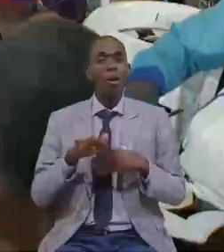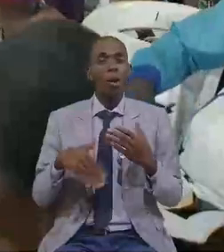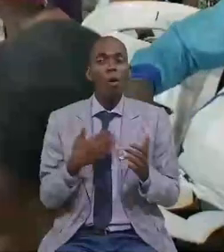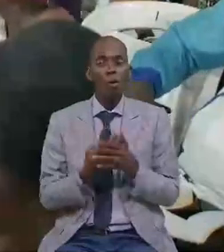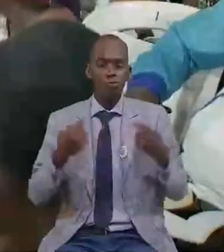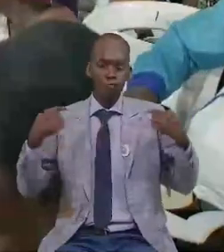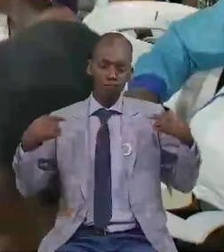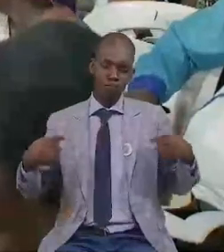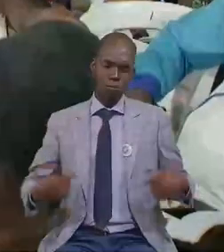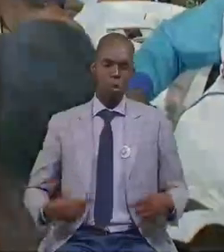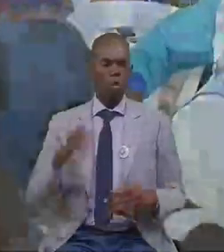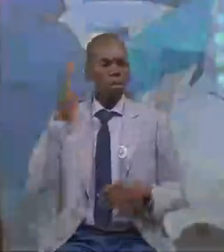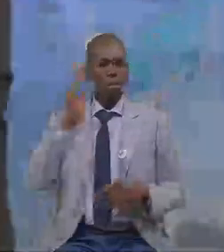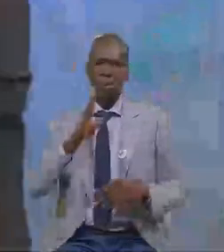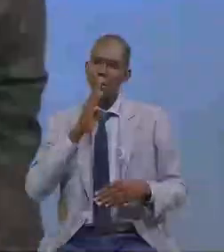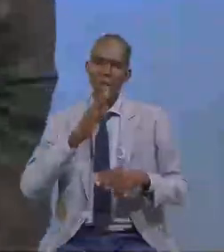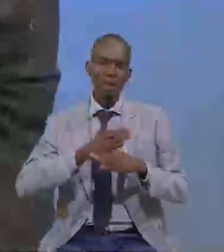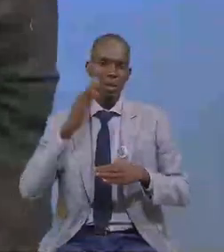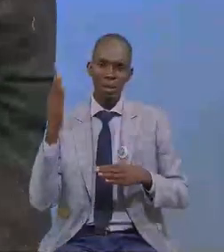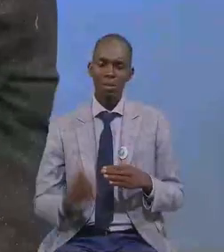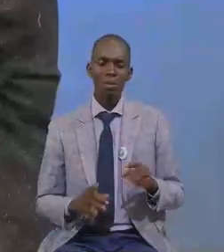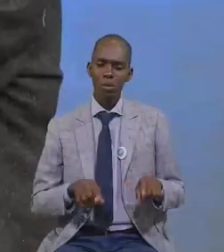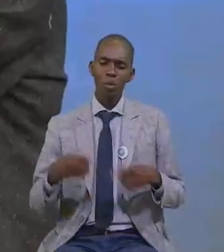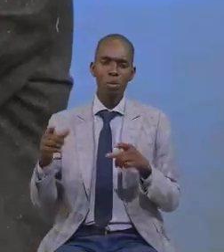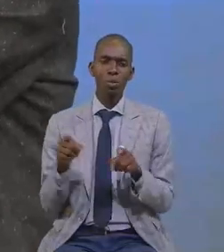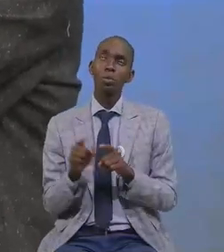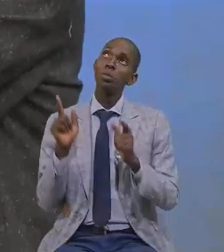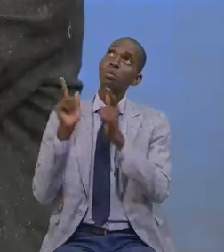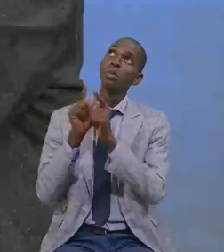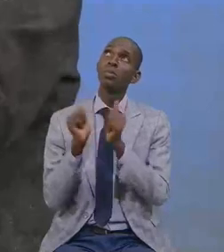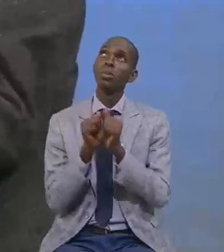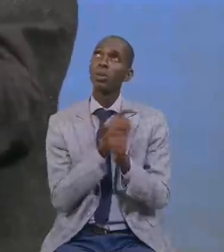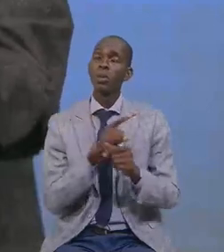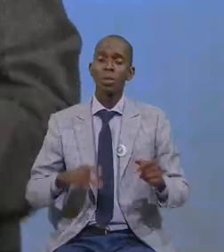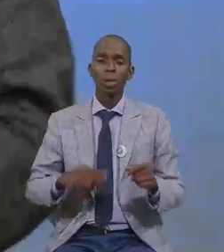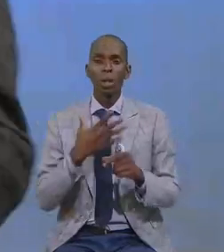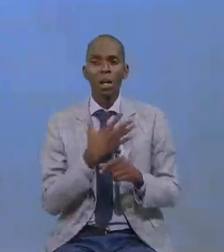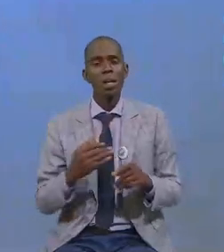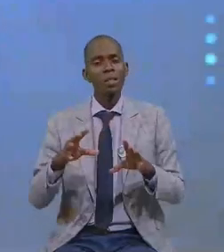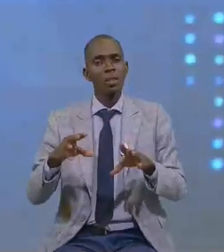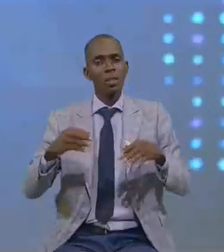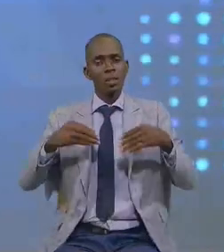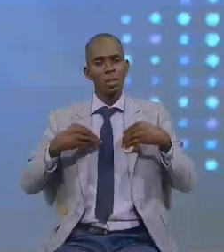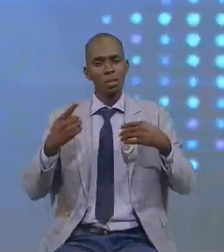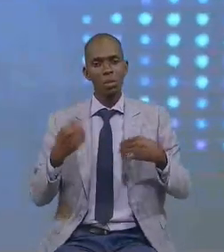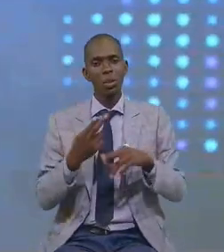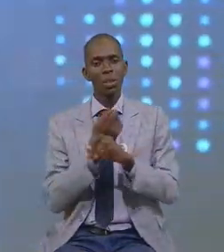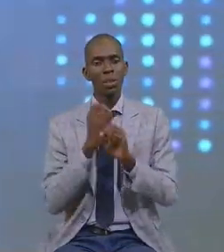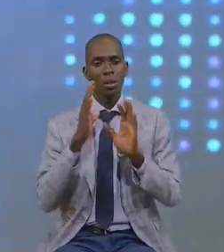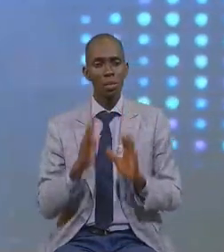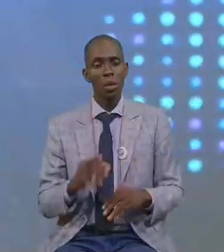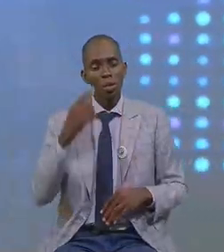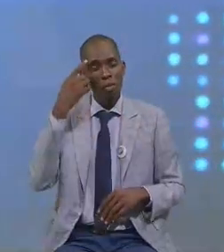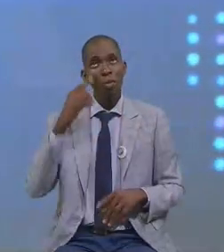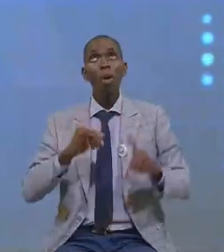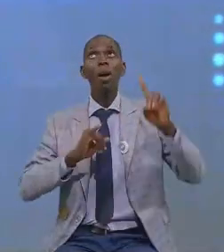douleurs seront totalement ôtées. Comme vous venez au Seigneur, comme vous recevez le Rédempteur. Mais je